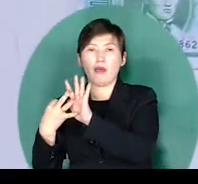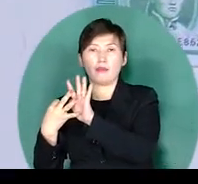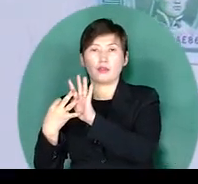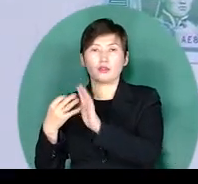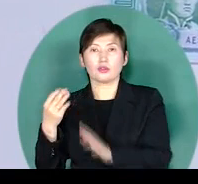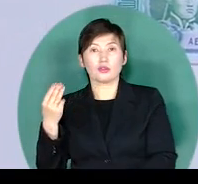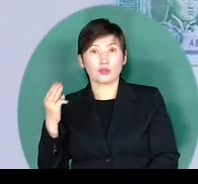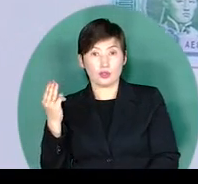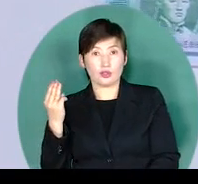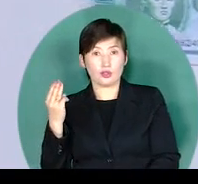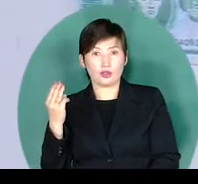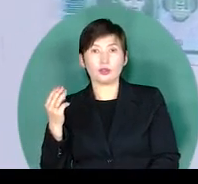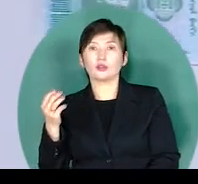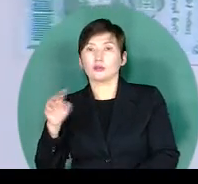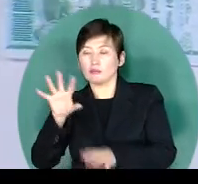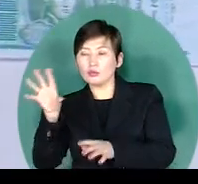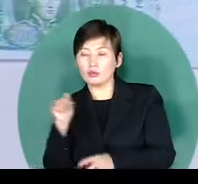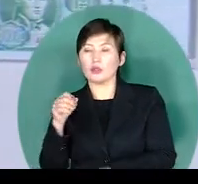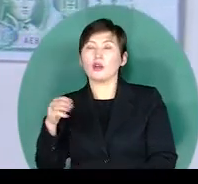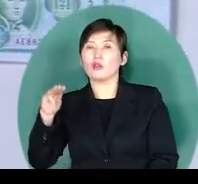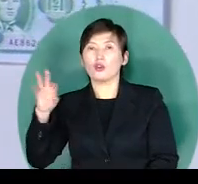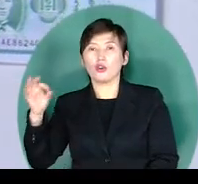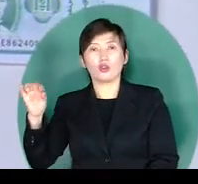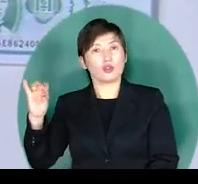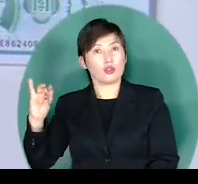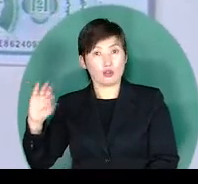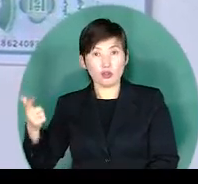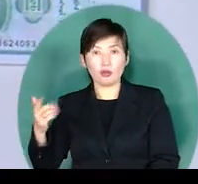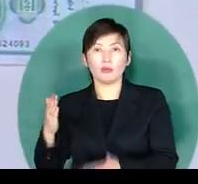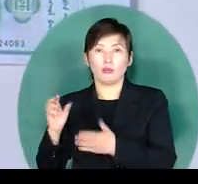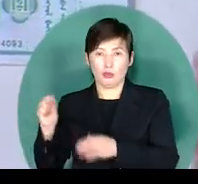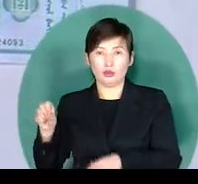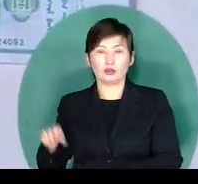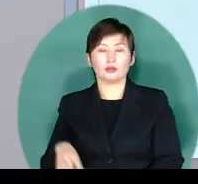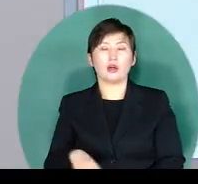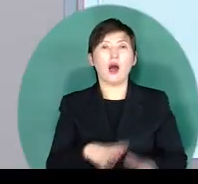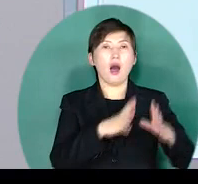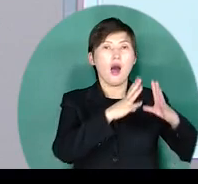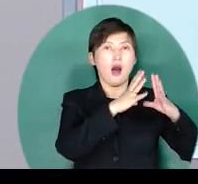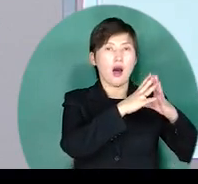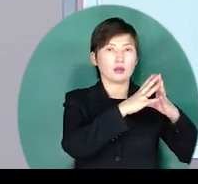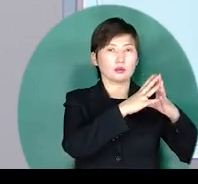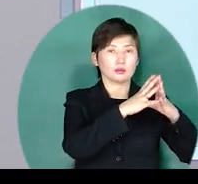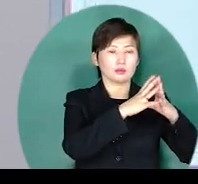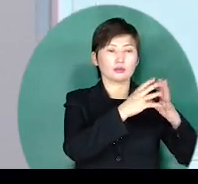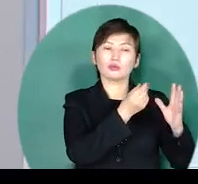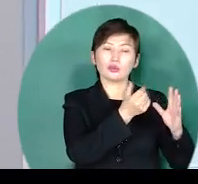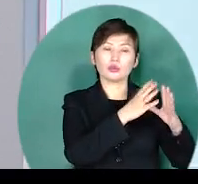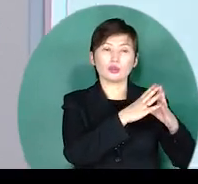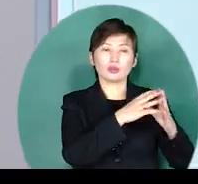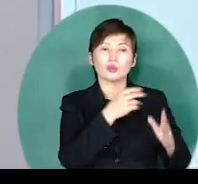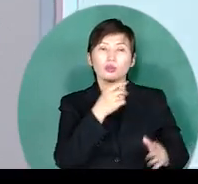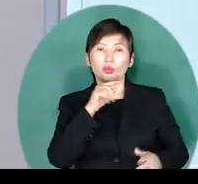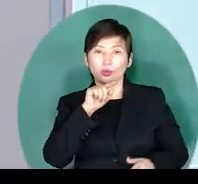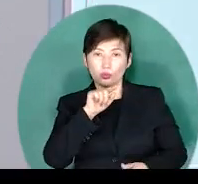вэ? 8 юу блэ? Төгрөг. Төгрөг гэж хэлдэг нэ. За, арвтын дэвсгэртээс хэд гэлээ? 3. Тэгвэл хэдэн